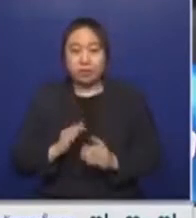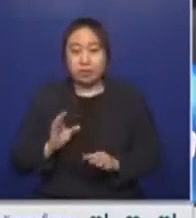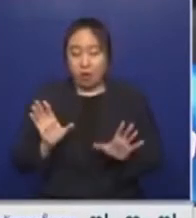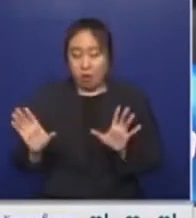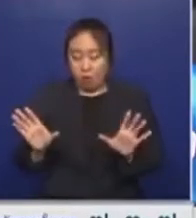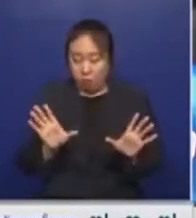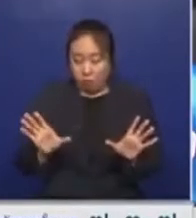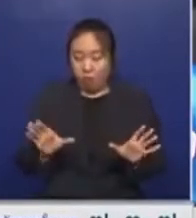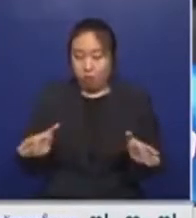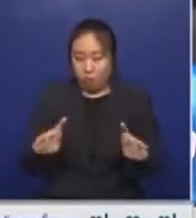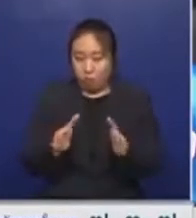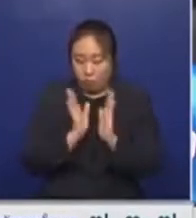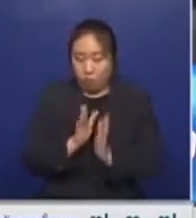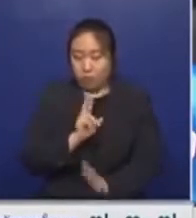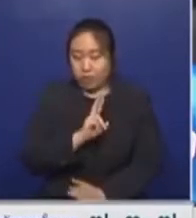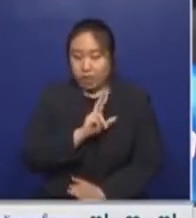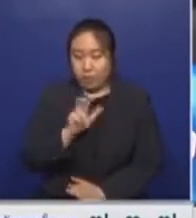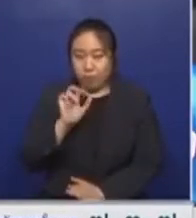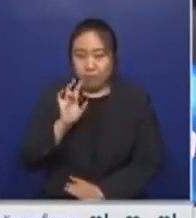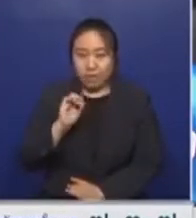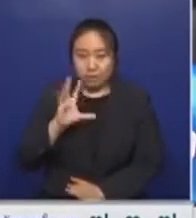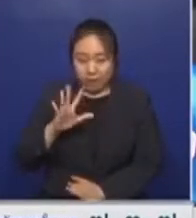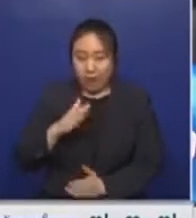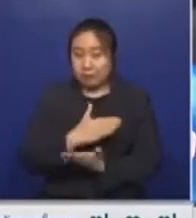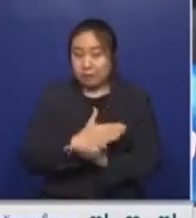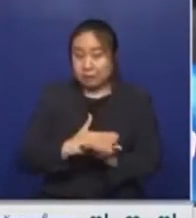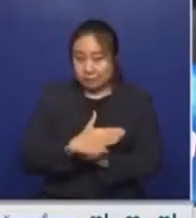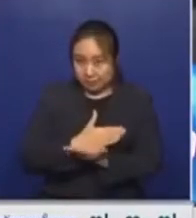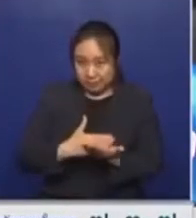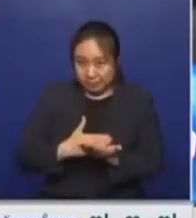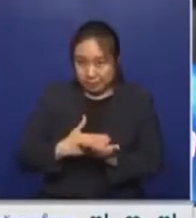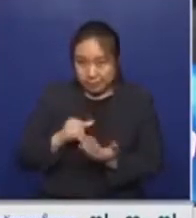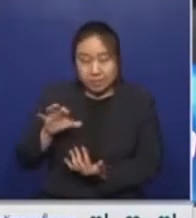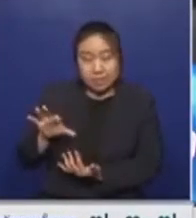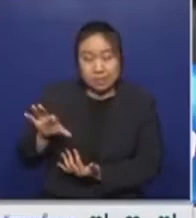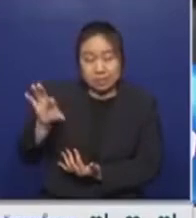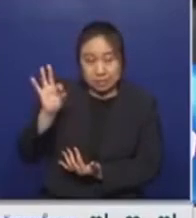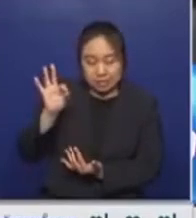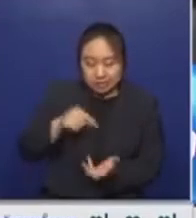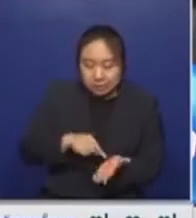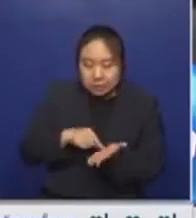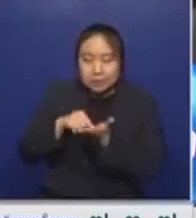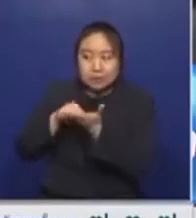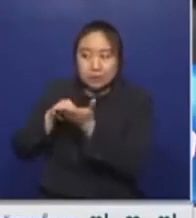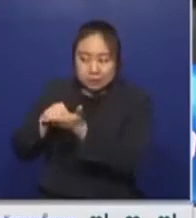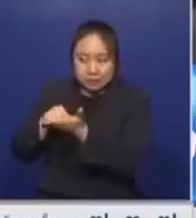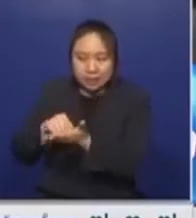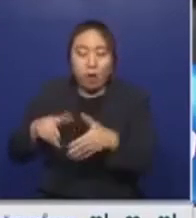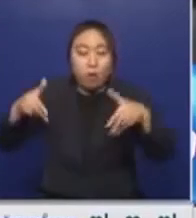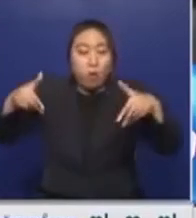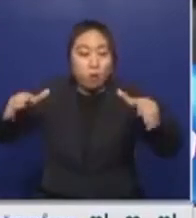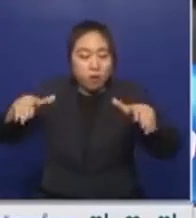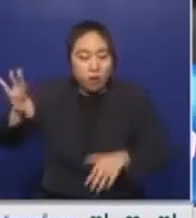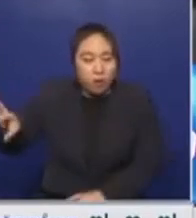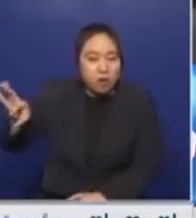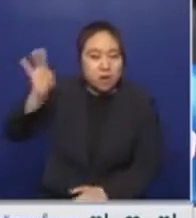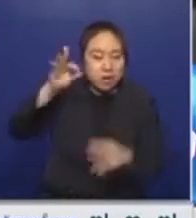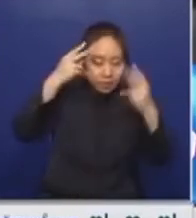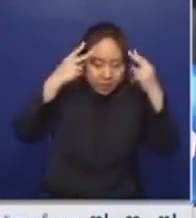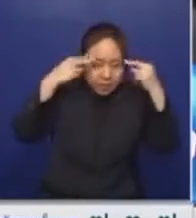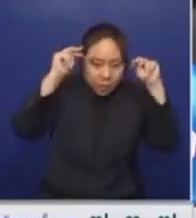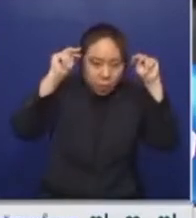2 สภาหรือแค่375 เสียงเนี่ยก็สามารถที่จะยื่นข้อเสนอขอนายกคนนอกต่อรัฐสภาแล้ว